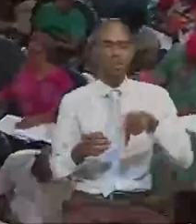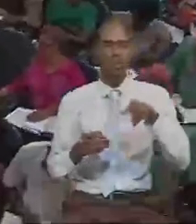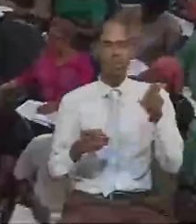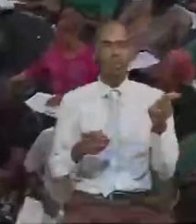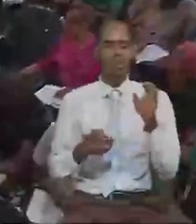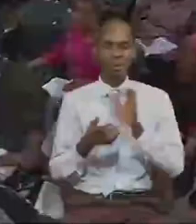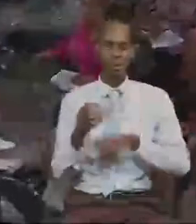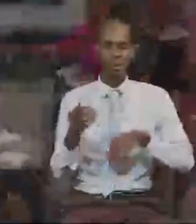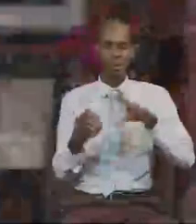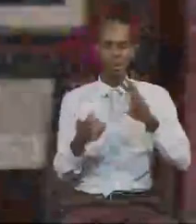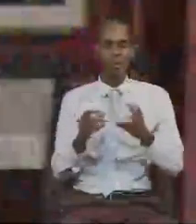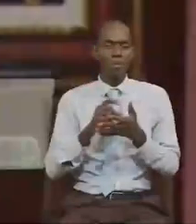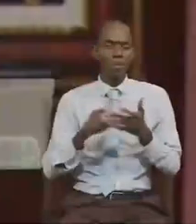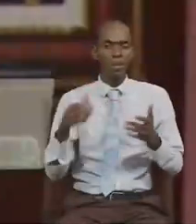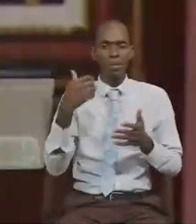verset 10.